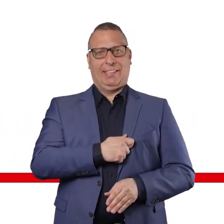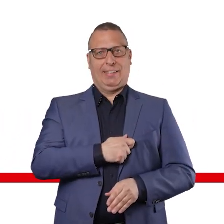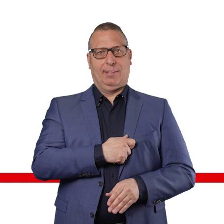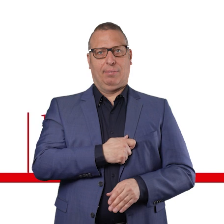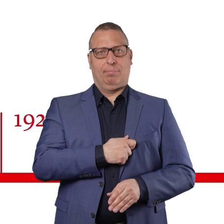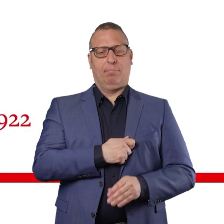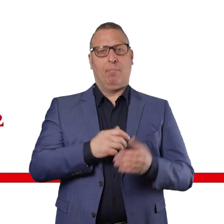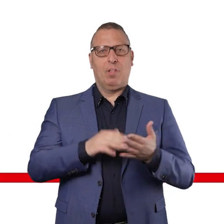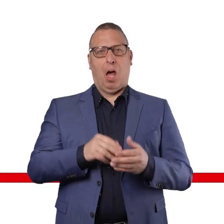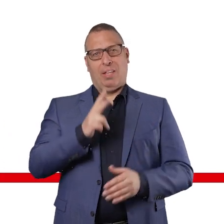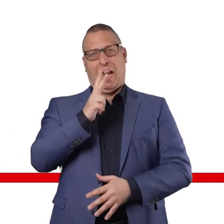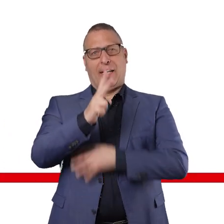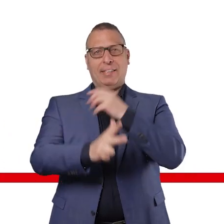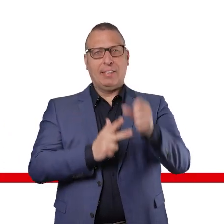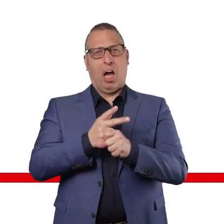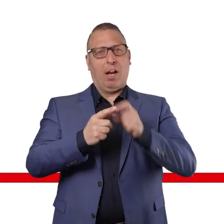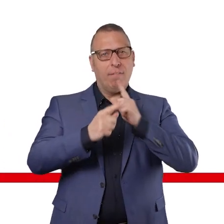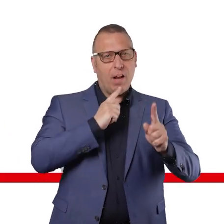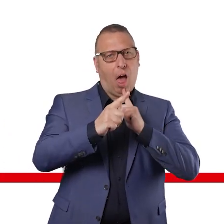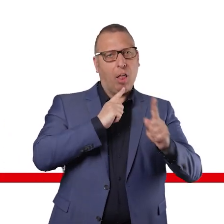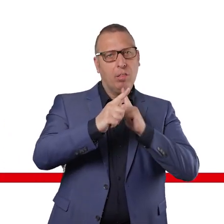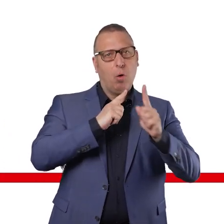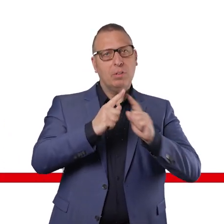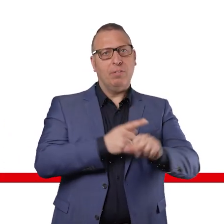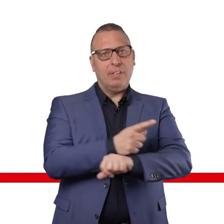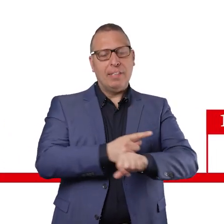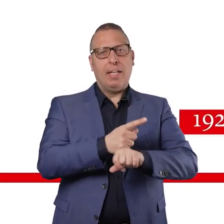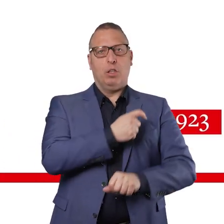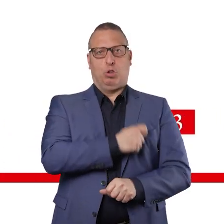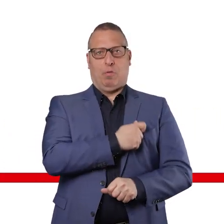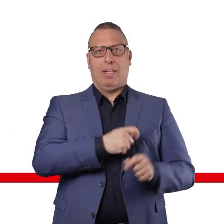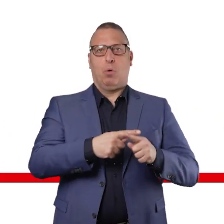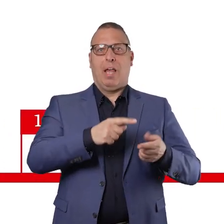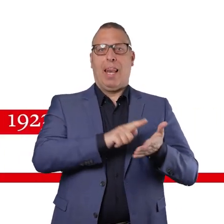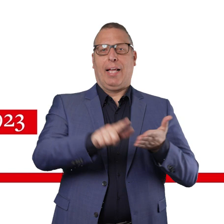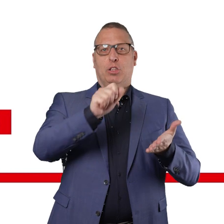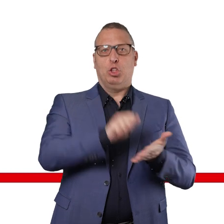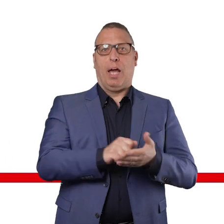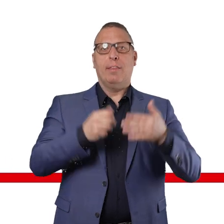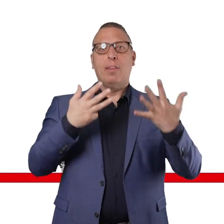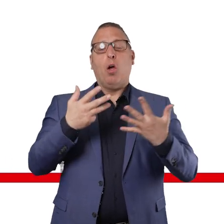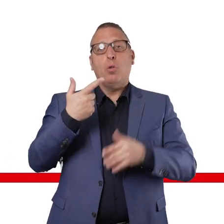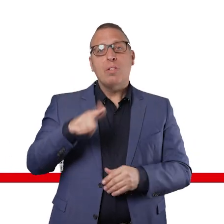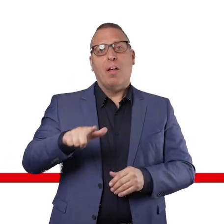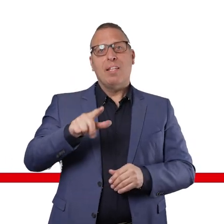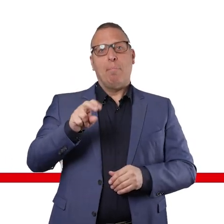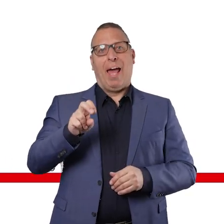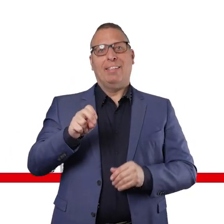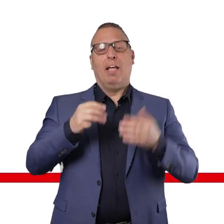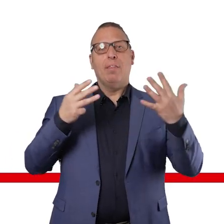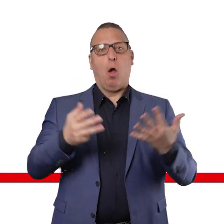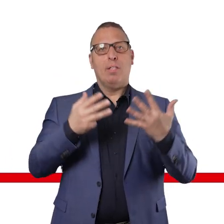orientieren. Nach gut 3 Jahren Verhandlungszeit unterschrieben die Schweiz und Liechtenstein am 29.